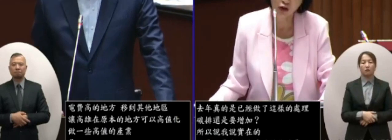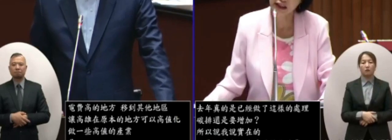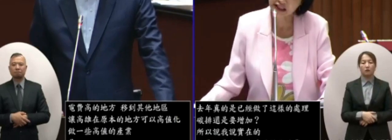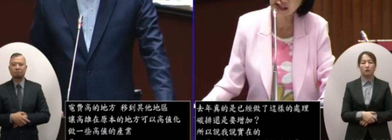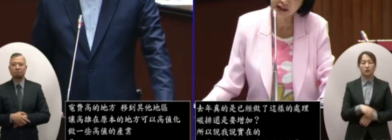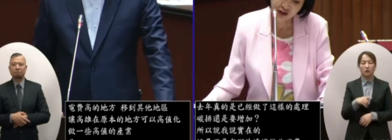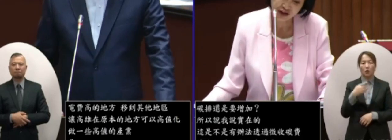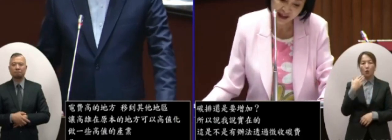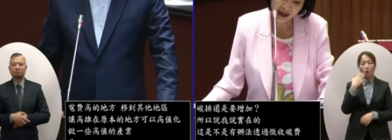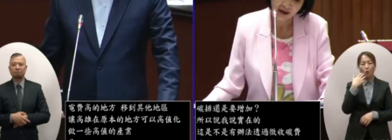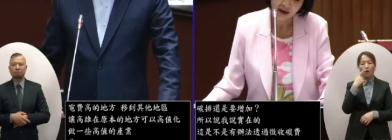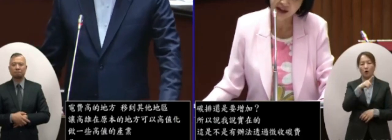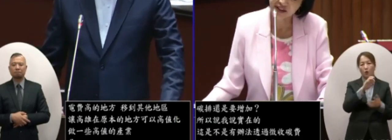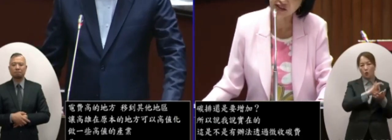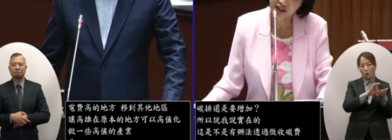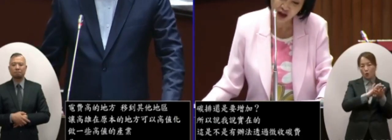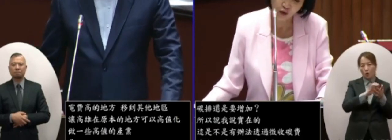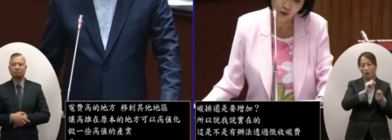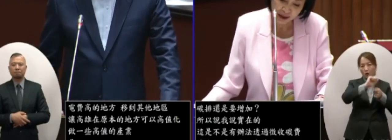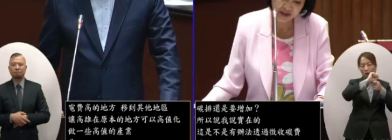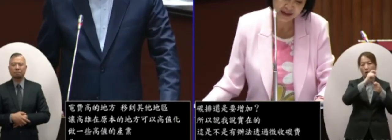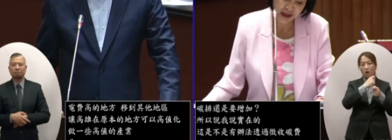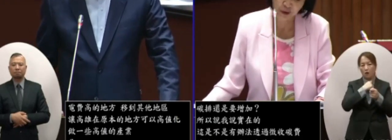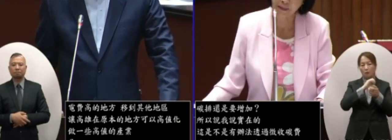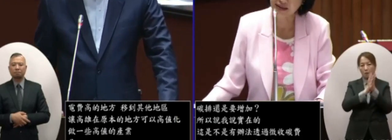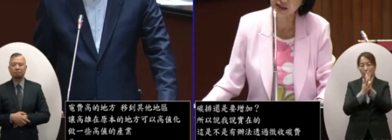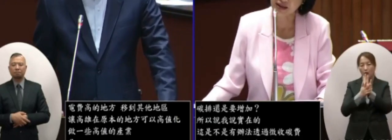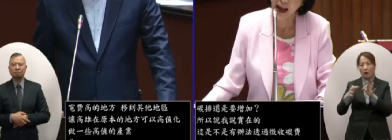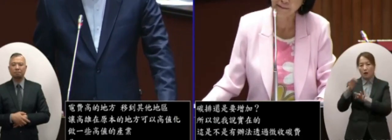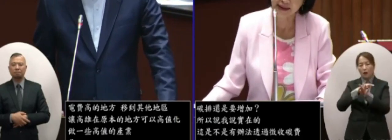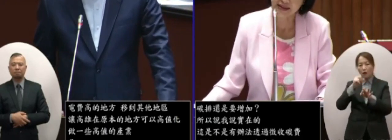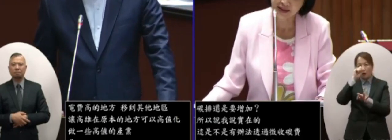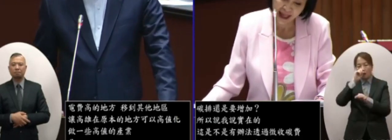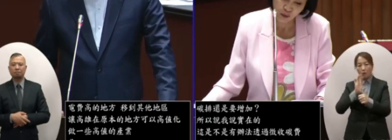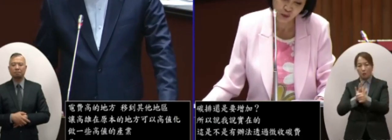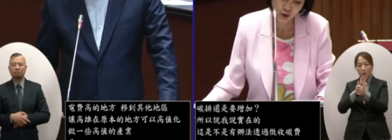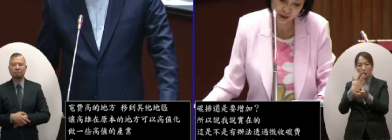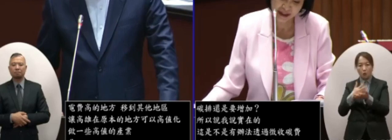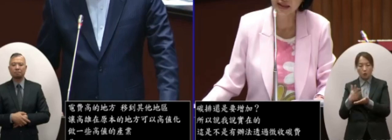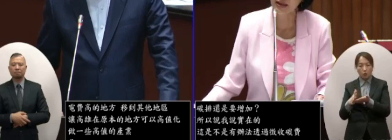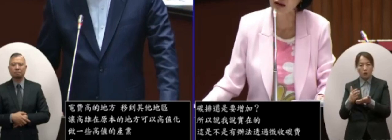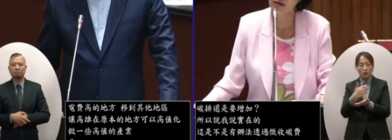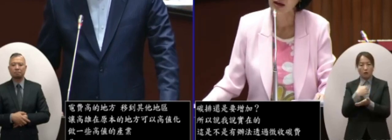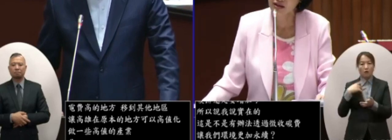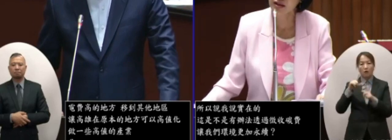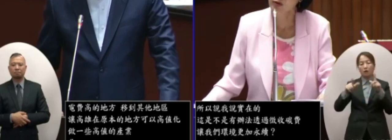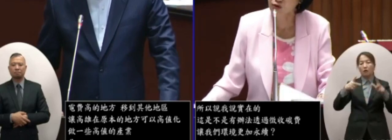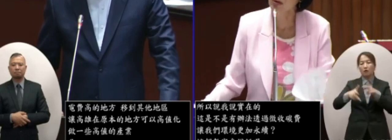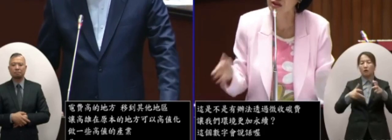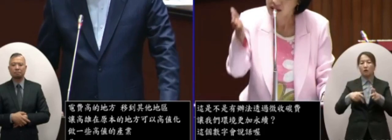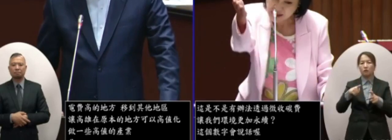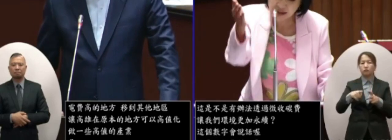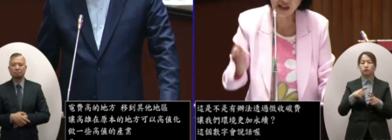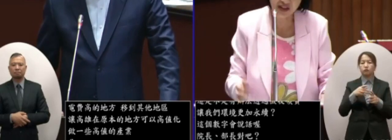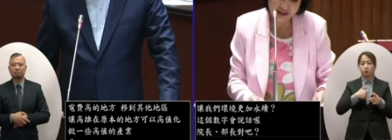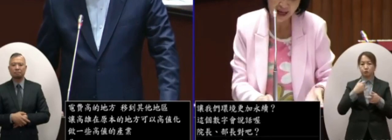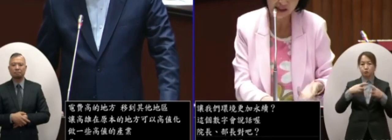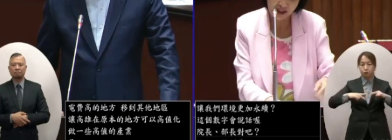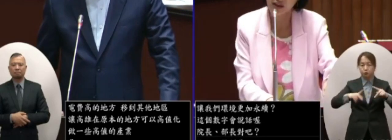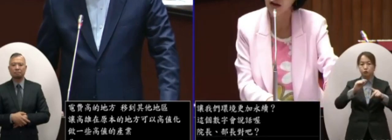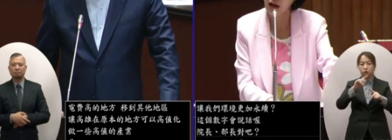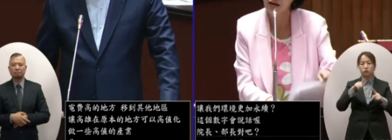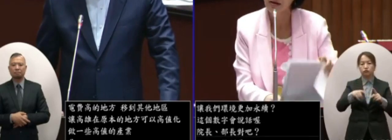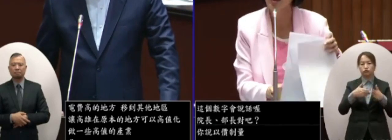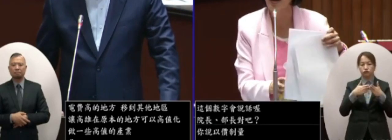质量、经济效果，刚才这样有把这个碳排的这个大户就会因此这要怎么处置？这也是一个大的课题哦，对